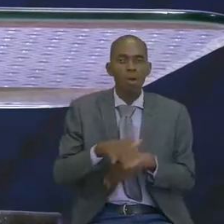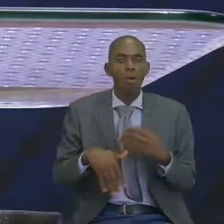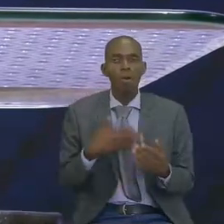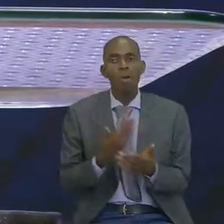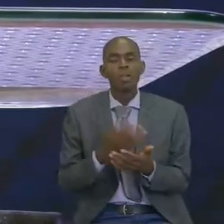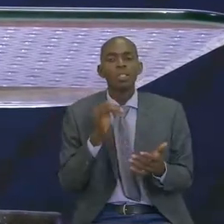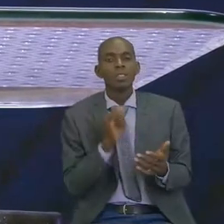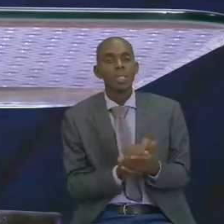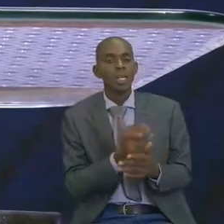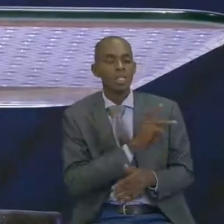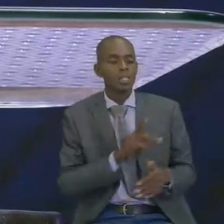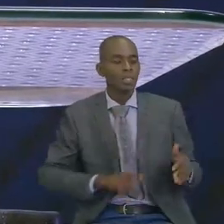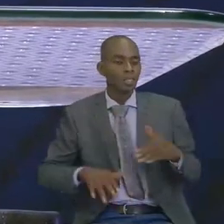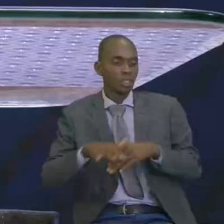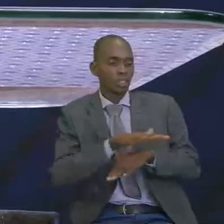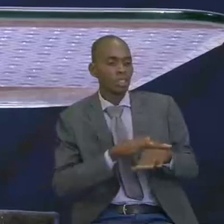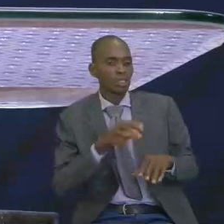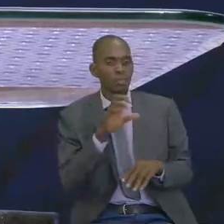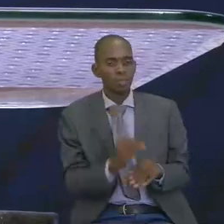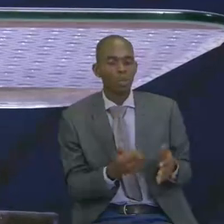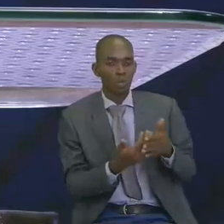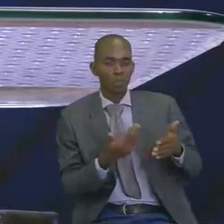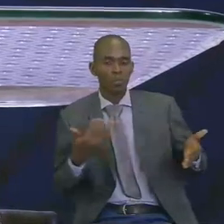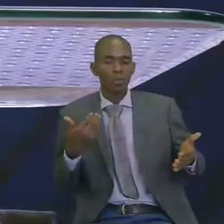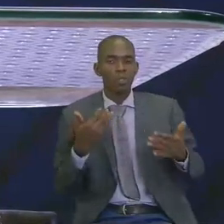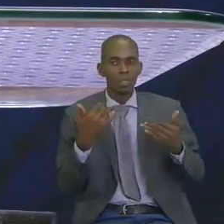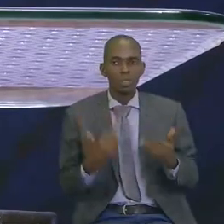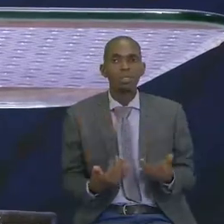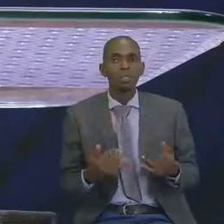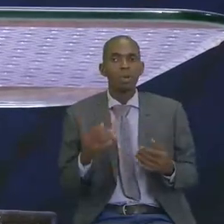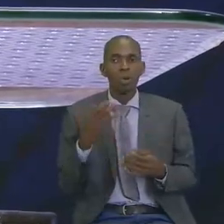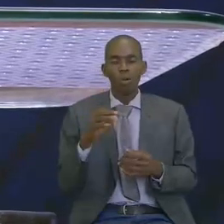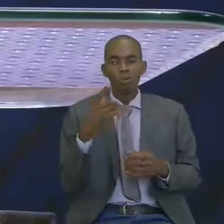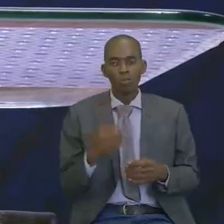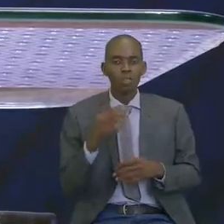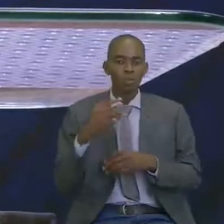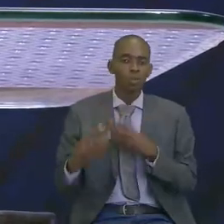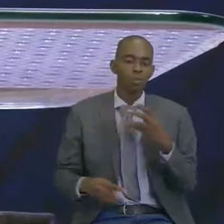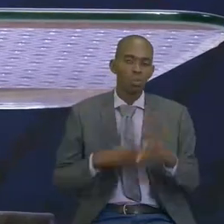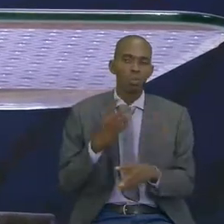ces empires, qui détruit tous ces royaumes du monde